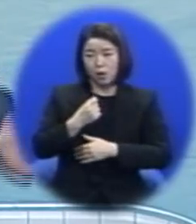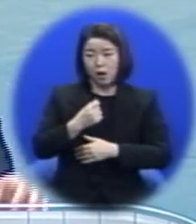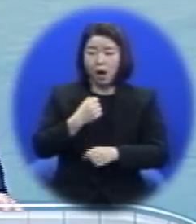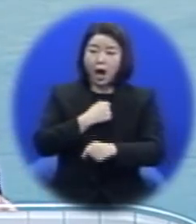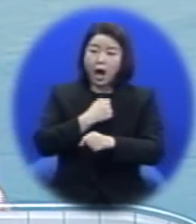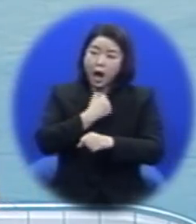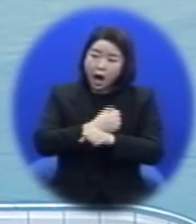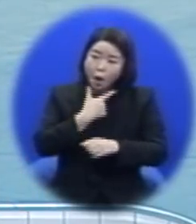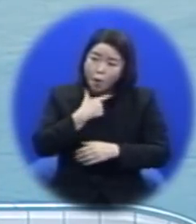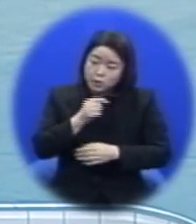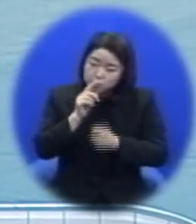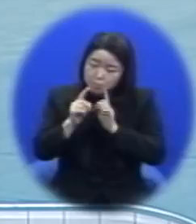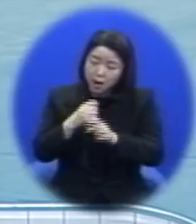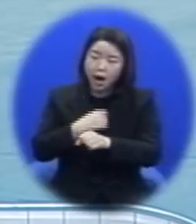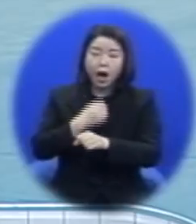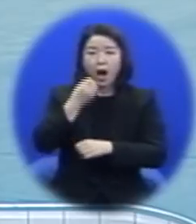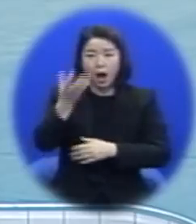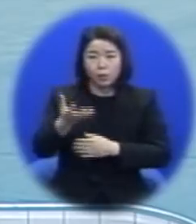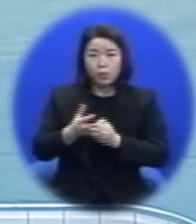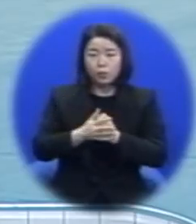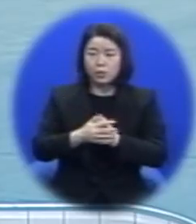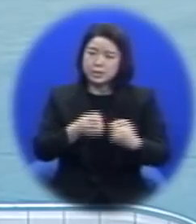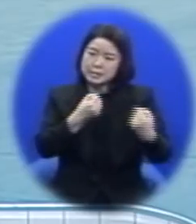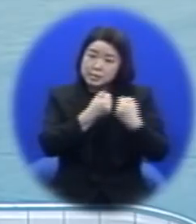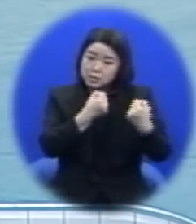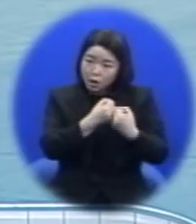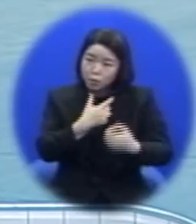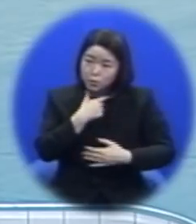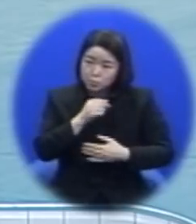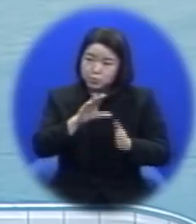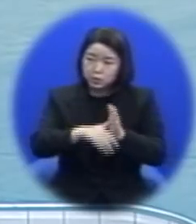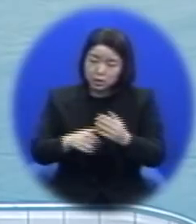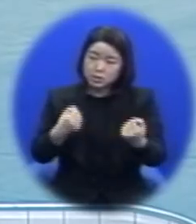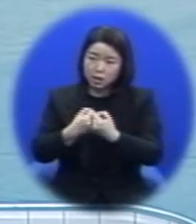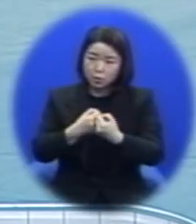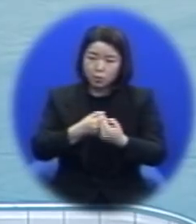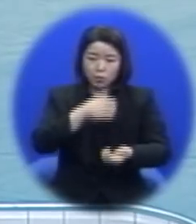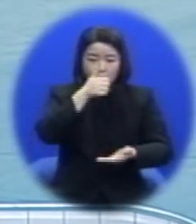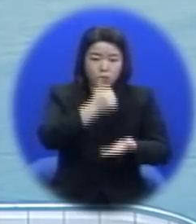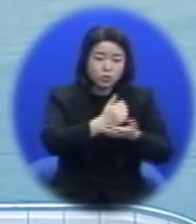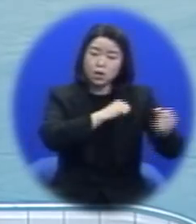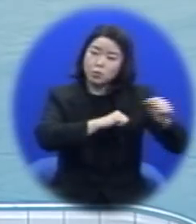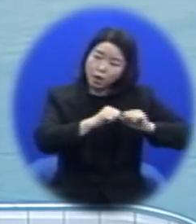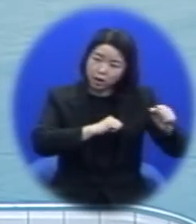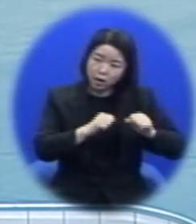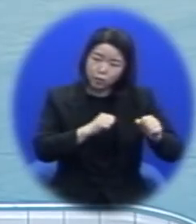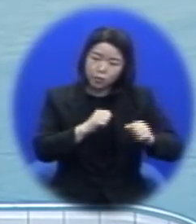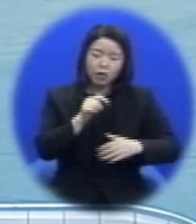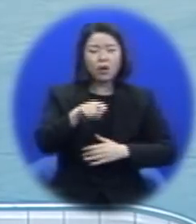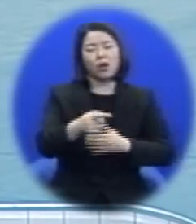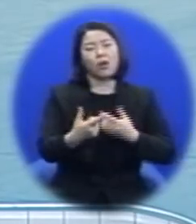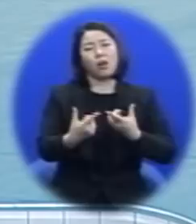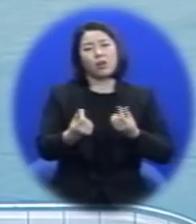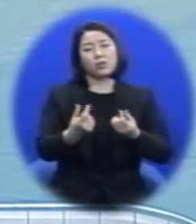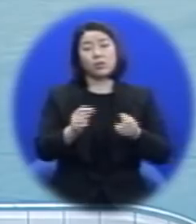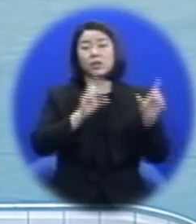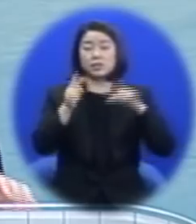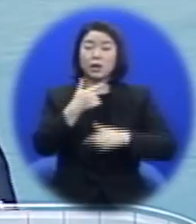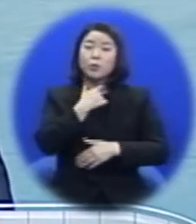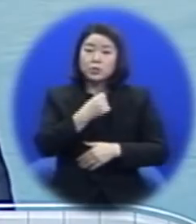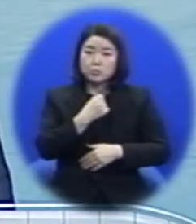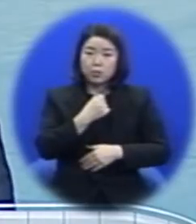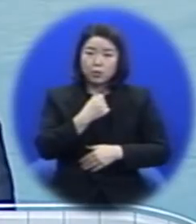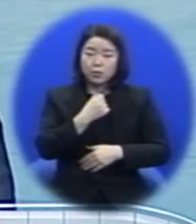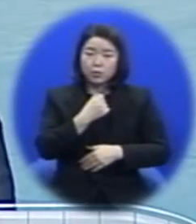때는 싸우고 뭐 죄 지을 때는 죄 짓고 아, 나도 좀 그렇게 살고 싶어. 이게 얼마나